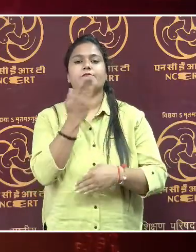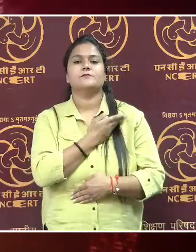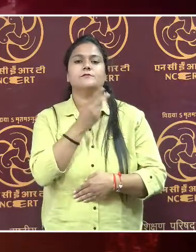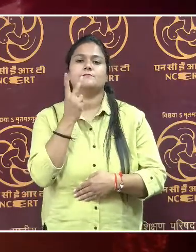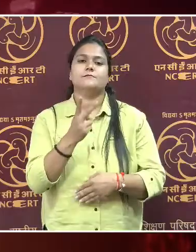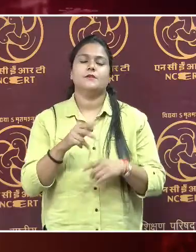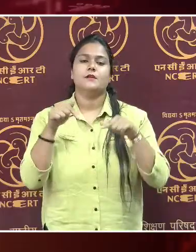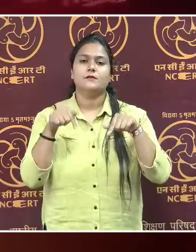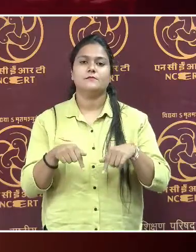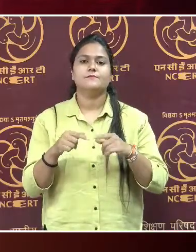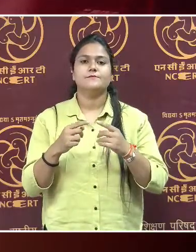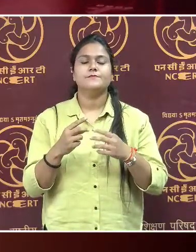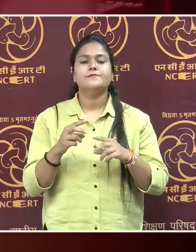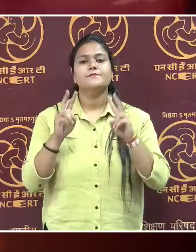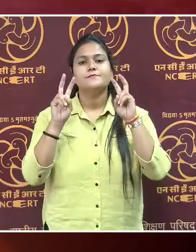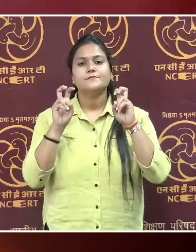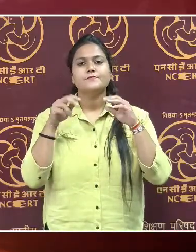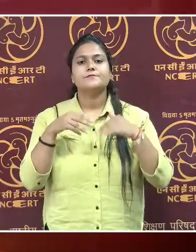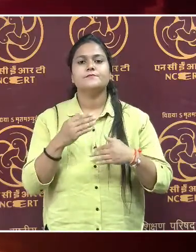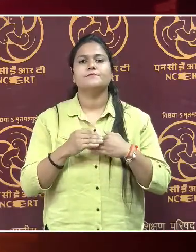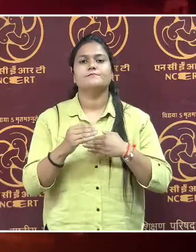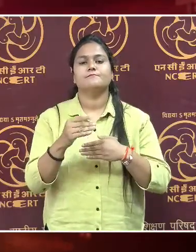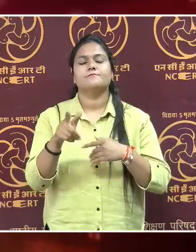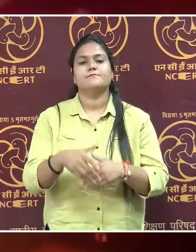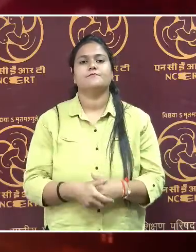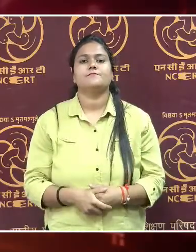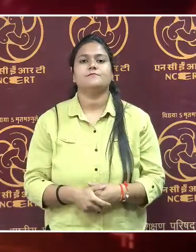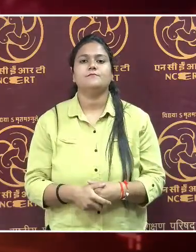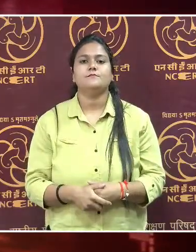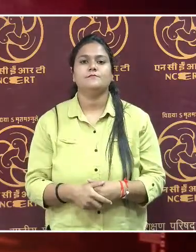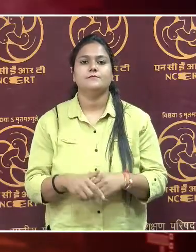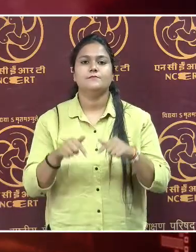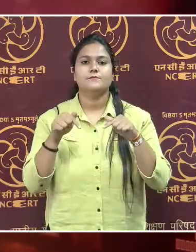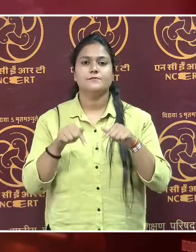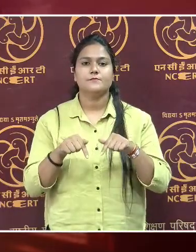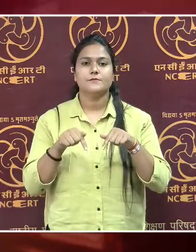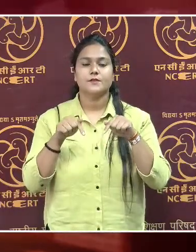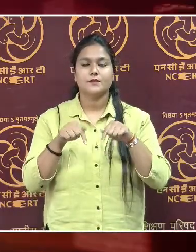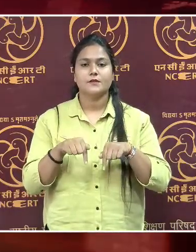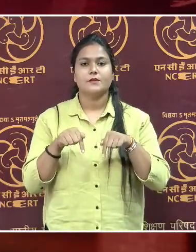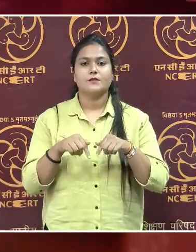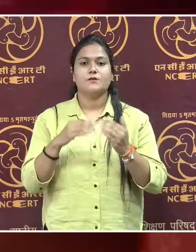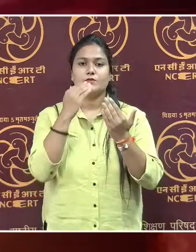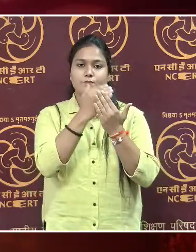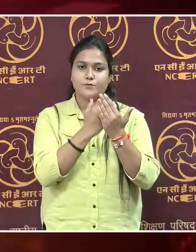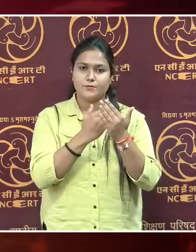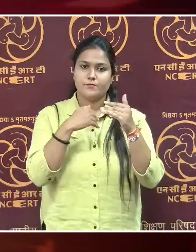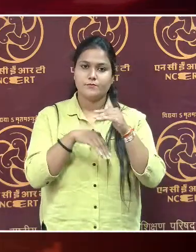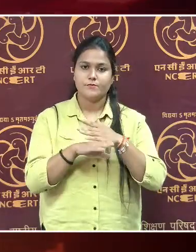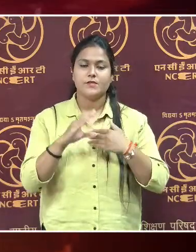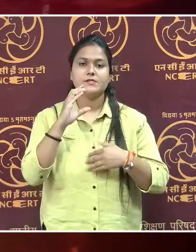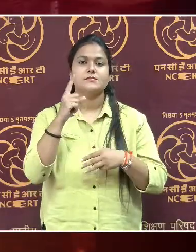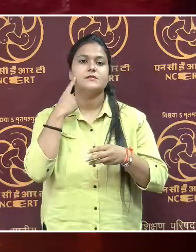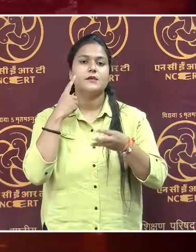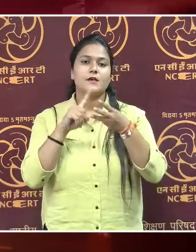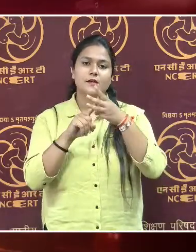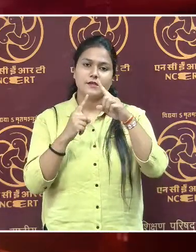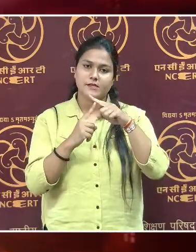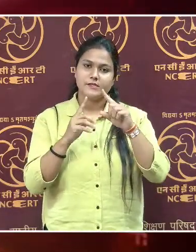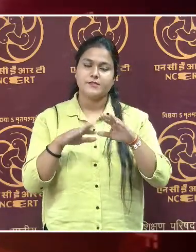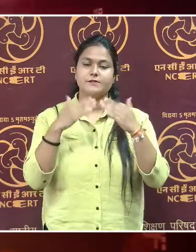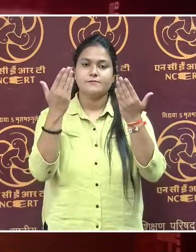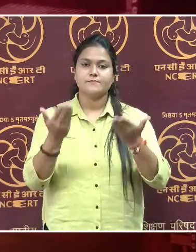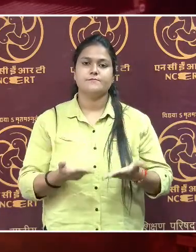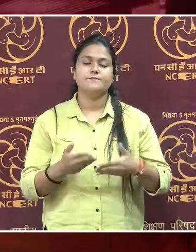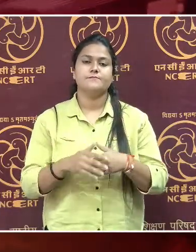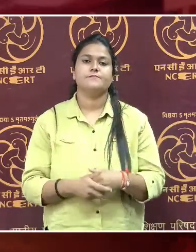कॉन्टेक्स्ट में हमारा ये ट्रेनिंग प्रोग्राम है विच इज़ ऑर्गेनाइज्ड बाय सेंट्रल इंस्टीट्यूट ऑफ एजुकेशनल टेक्नोलॉजी, दैट इज CIET NCERT,